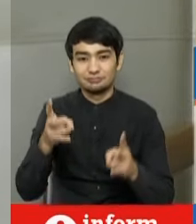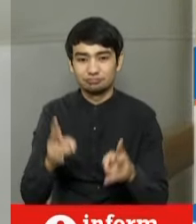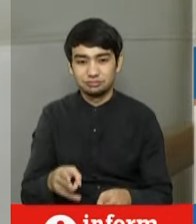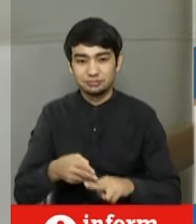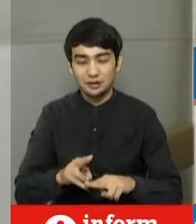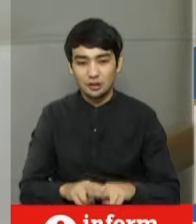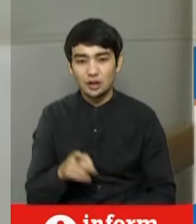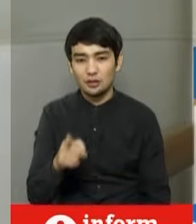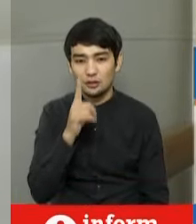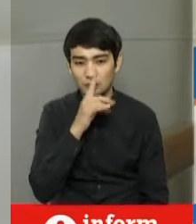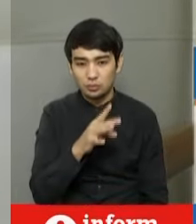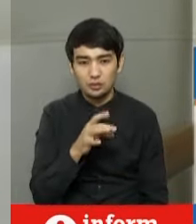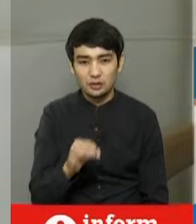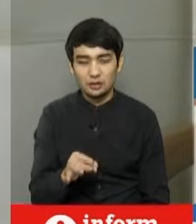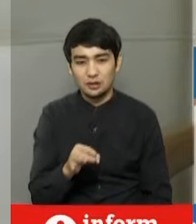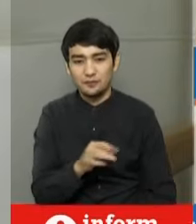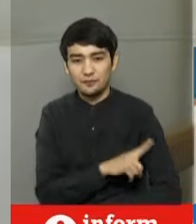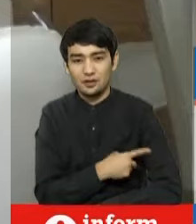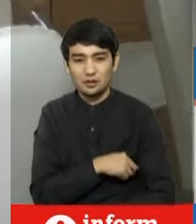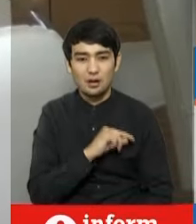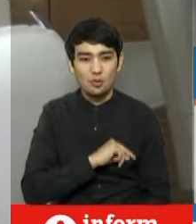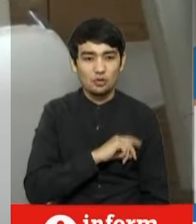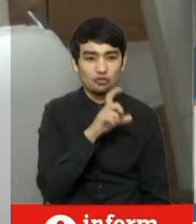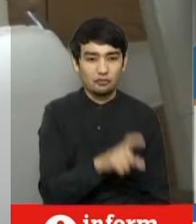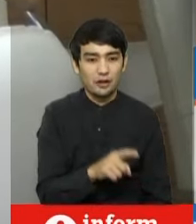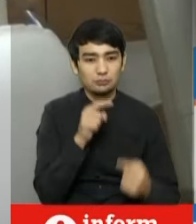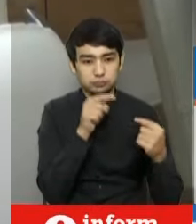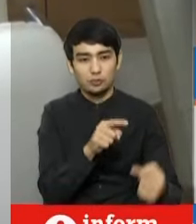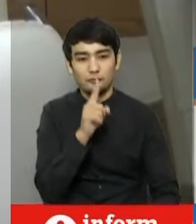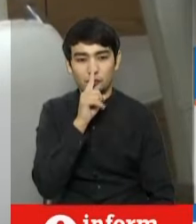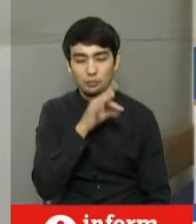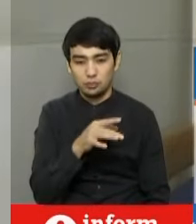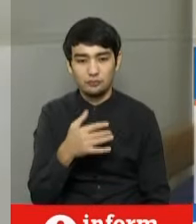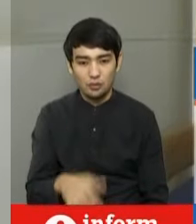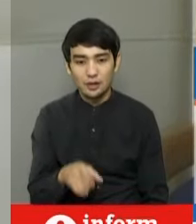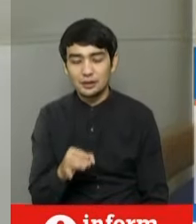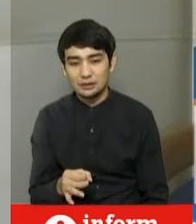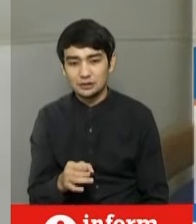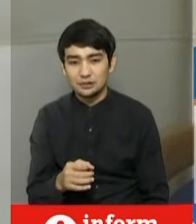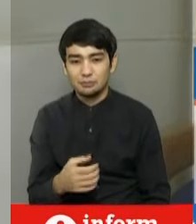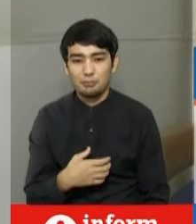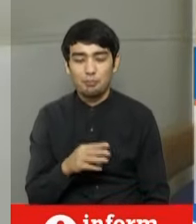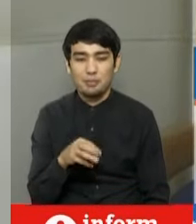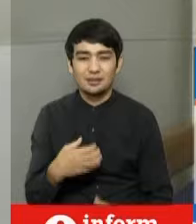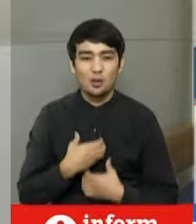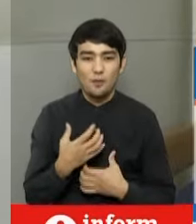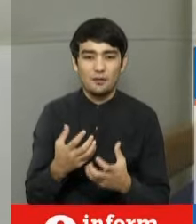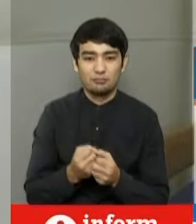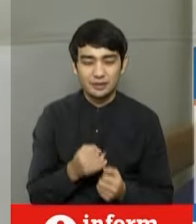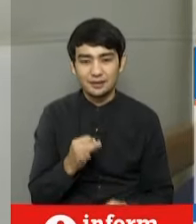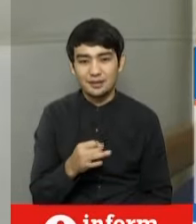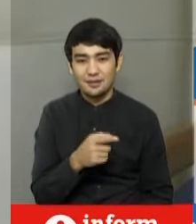будет иметь претензий к медицинскому работнику также непонятен механизм ответственности медицинского работника